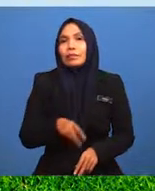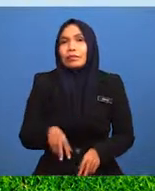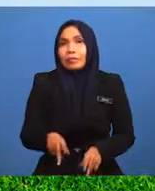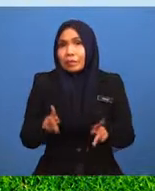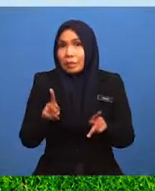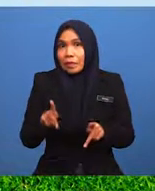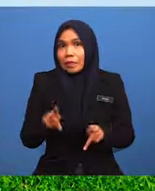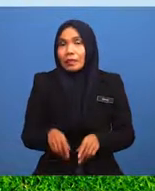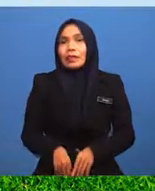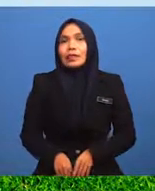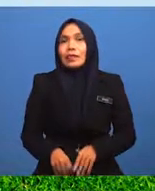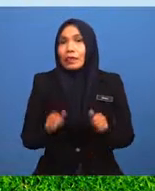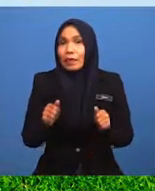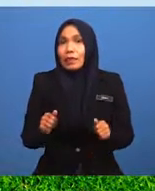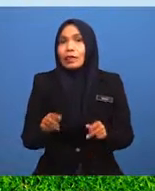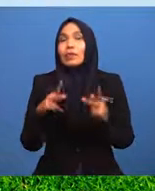sayang kita.